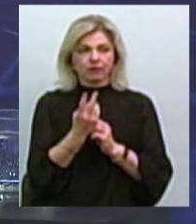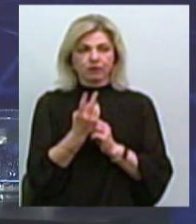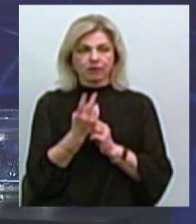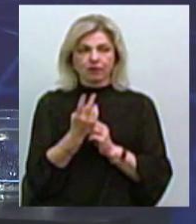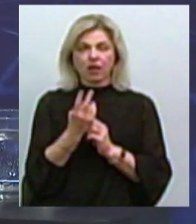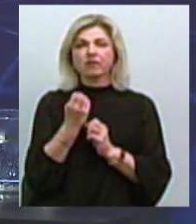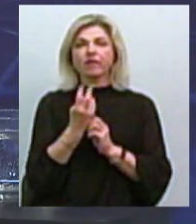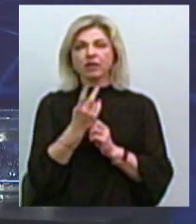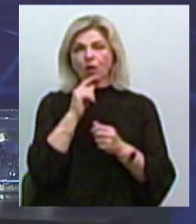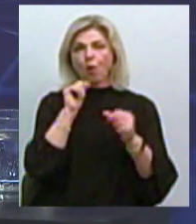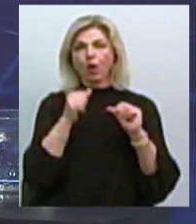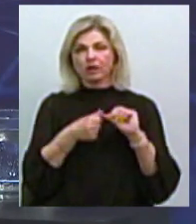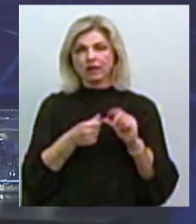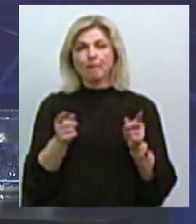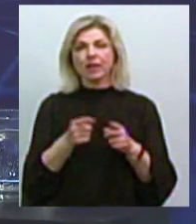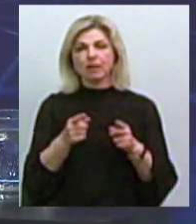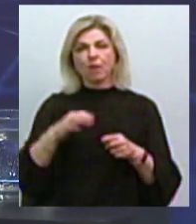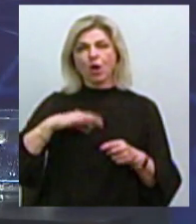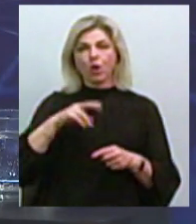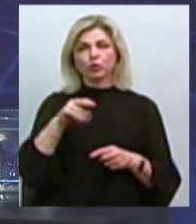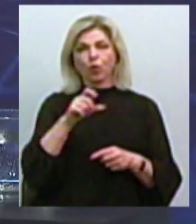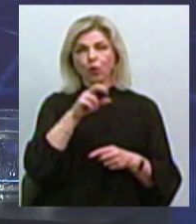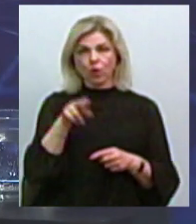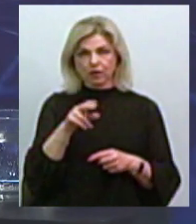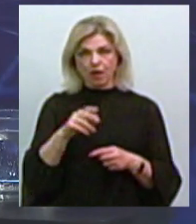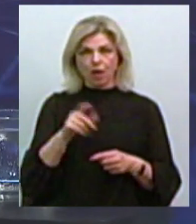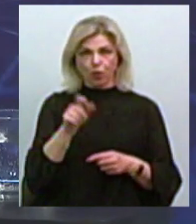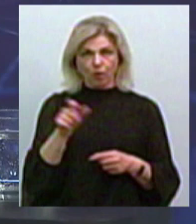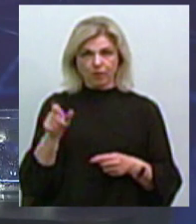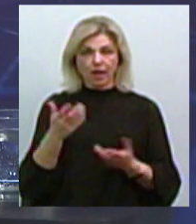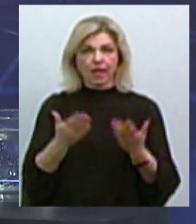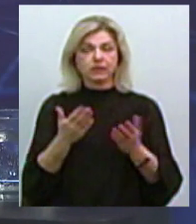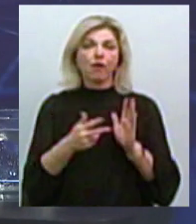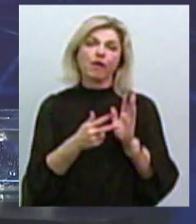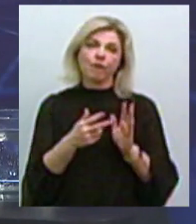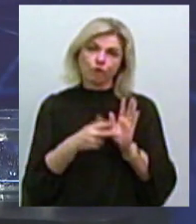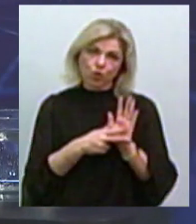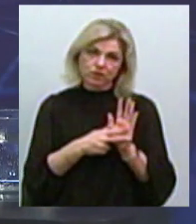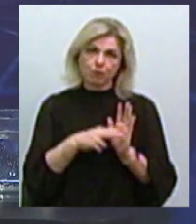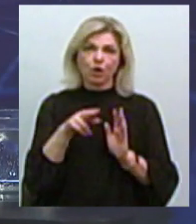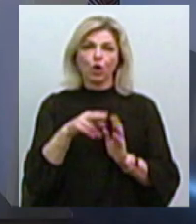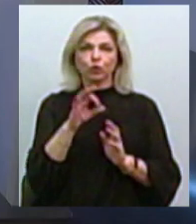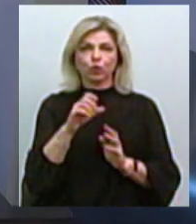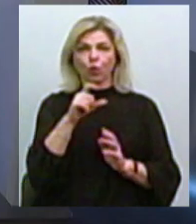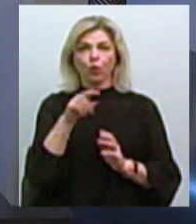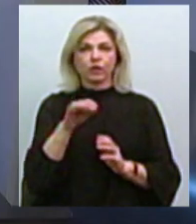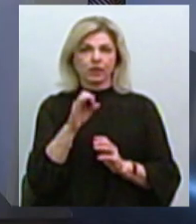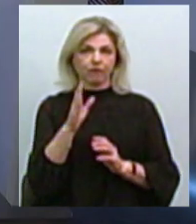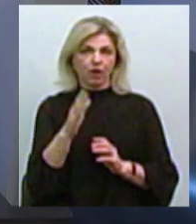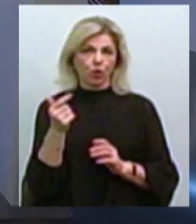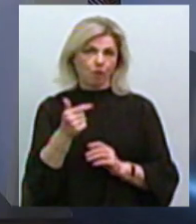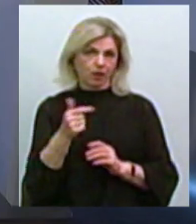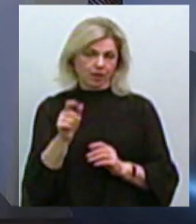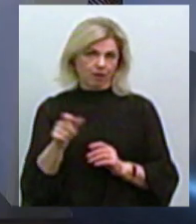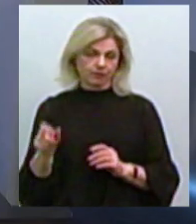12 укладів мінімум доходів громадян. Якщо це звичайна категорія хлопців, то 8 доходів громадян.